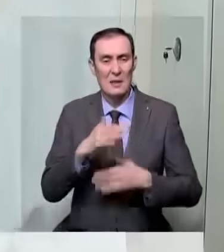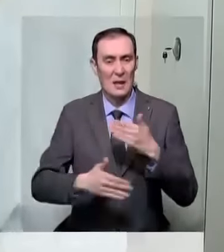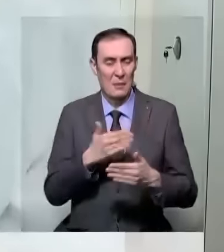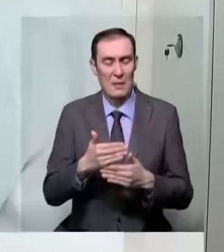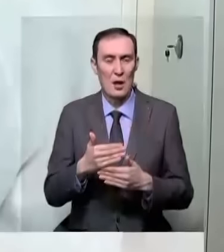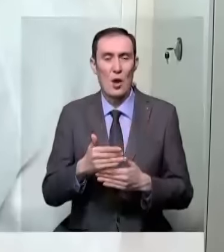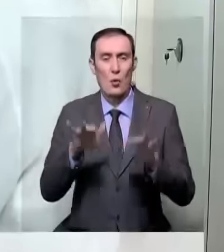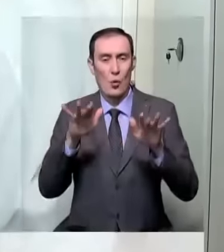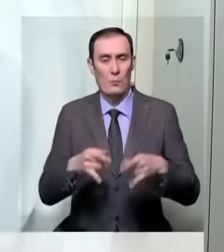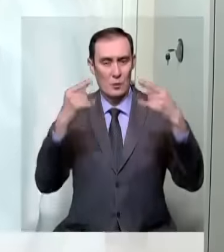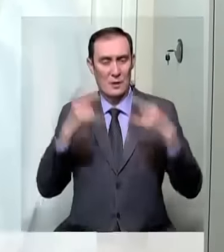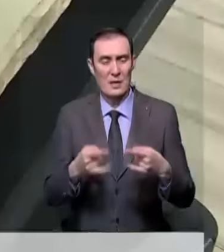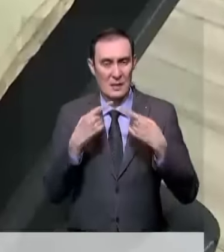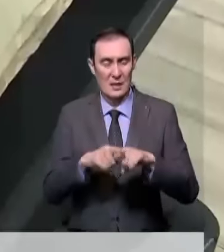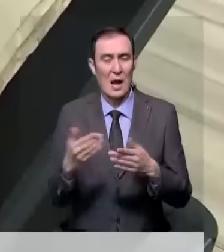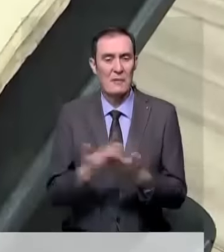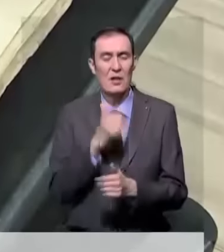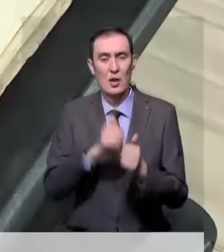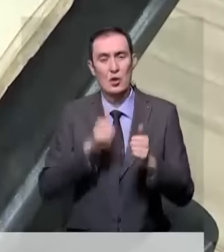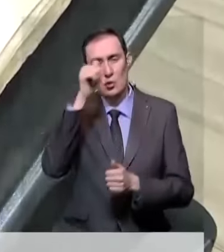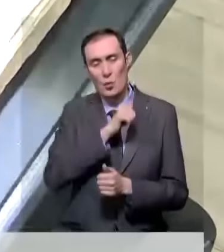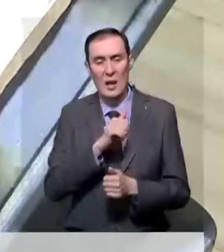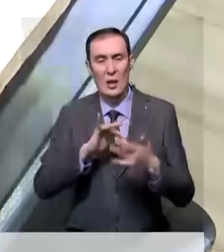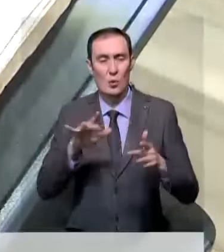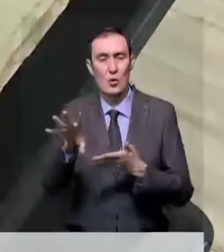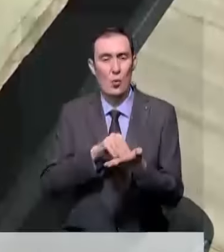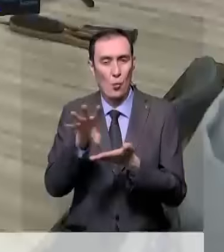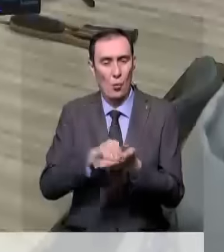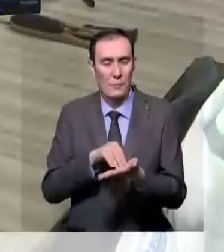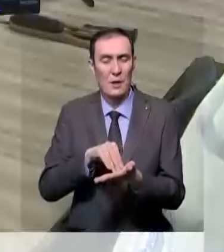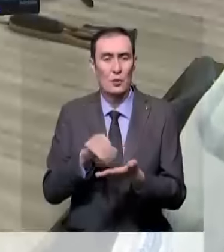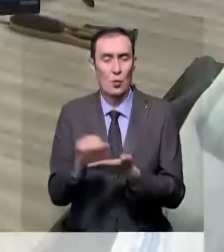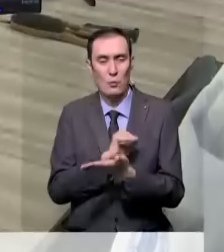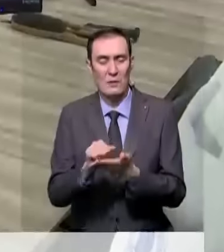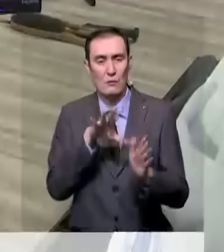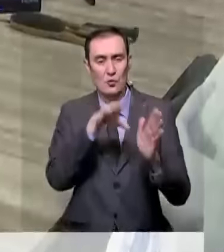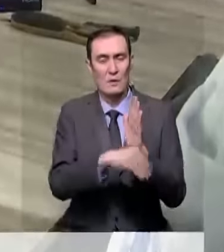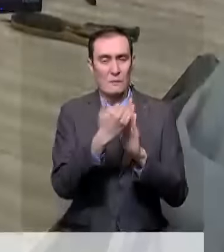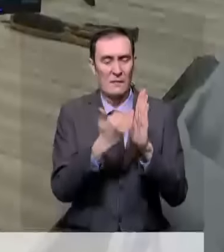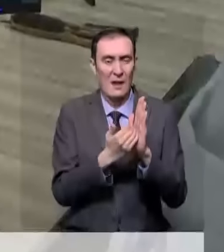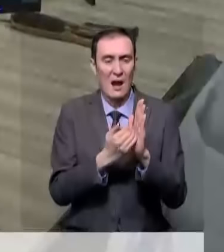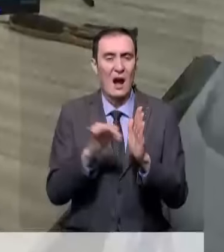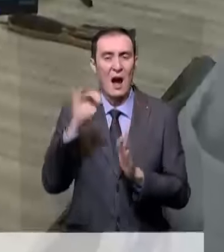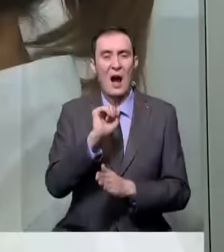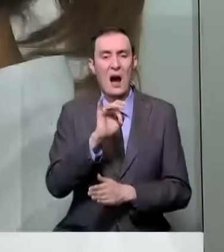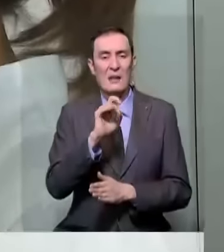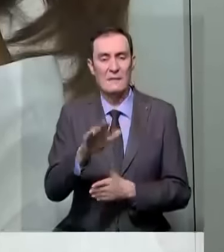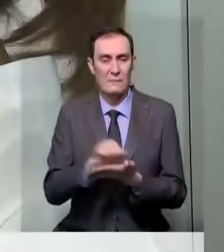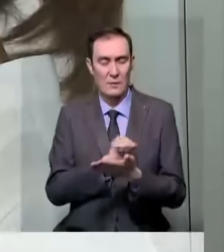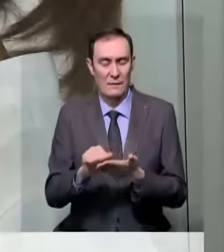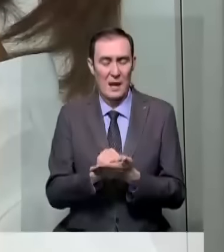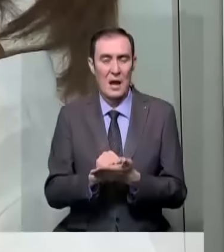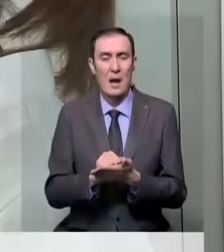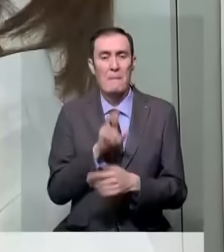Парк компьютерной техники обновляют каждый год. Все электронные копии документов мигрируют в базу данных архивного фонда. Посетители